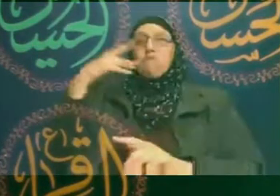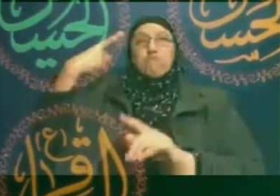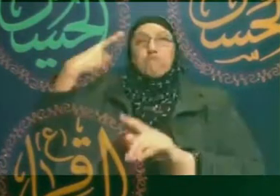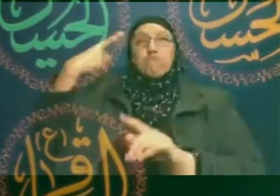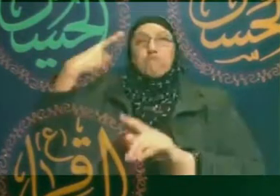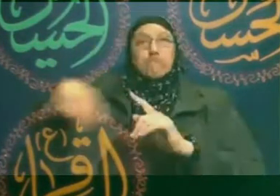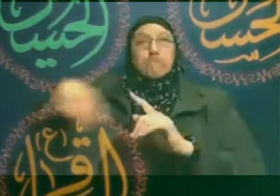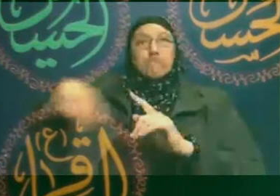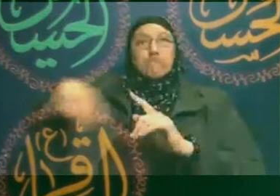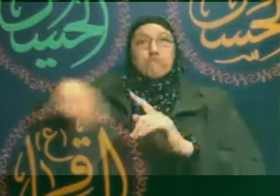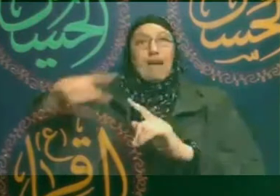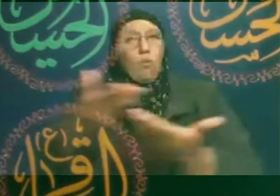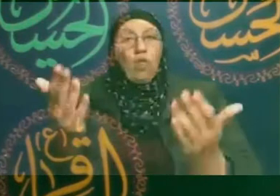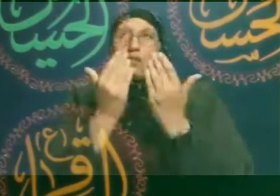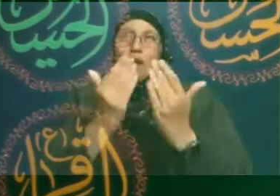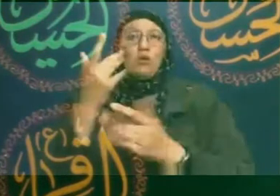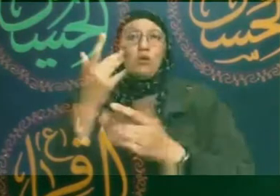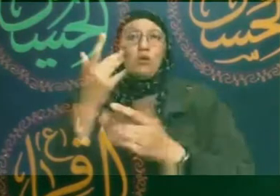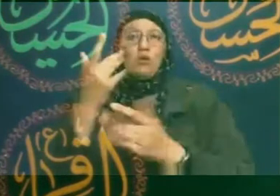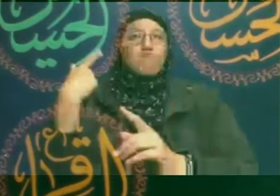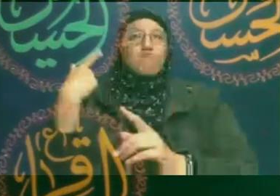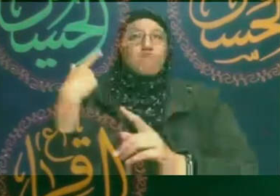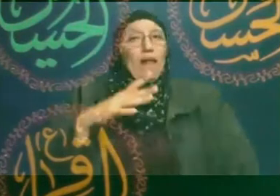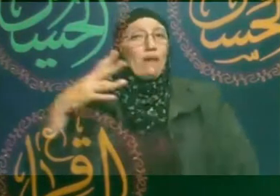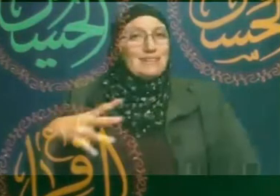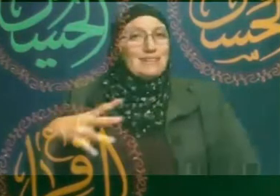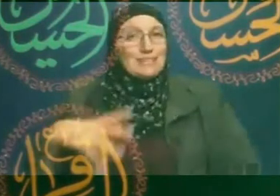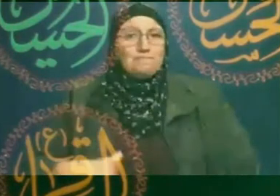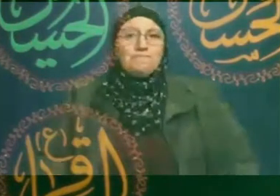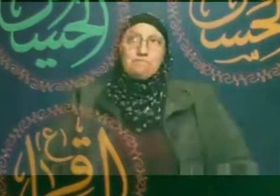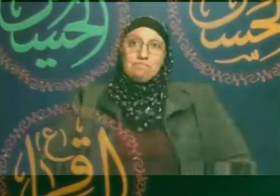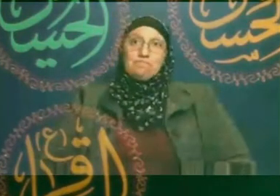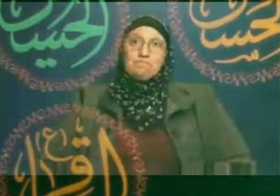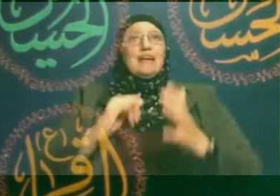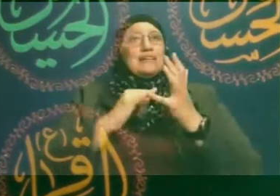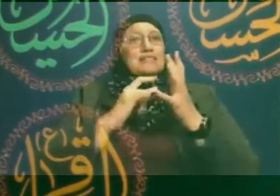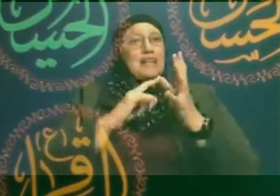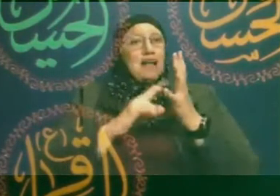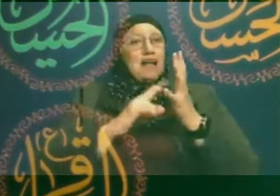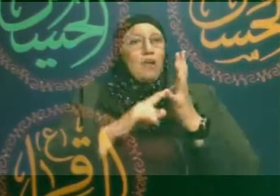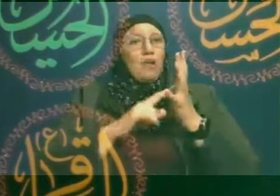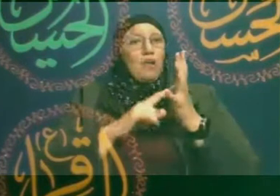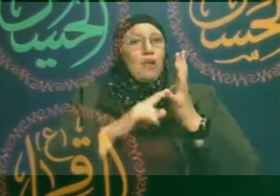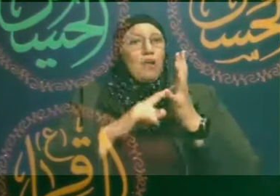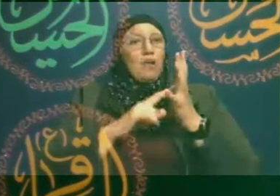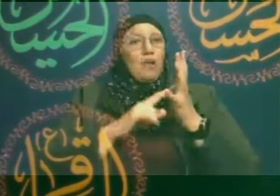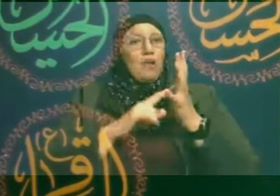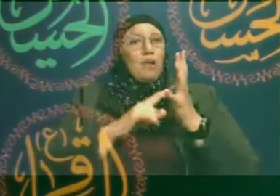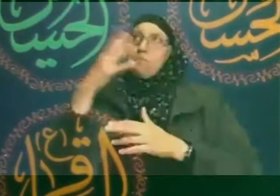supplications and invocations بحق محمد وآل محمد صلوا على محمد وآل محمد بأعلى